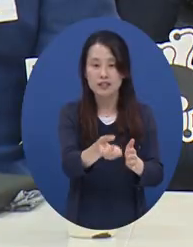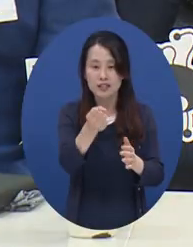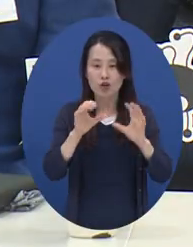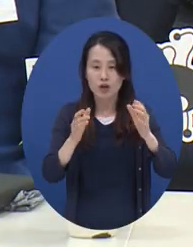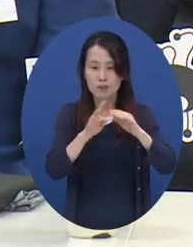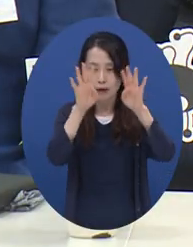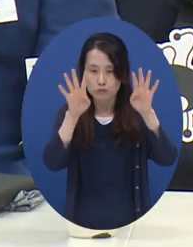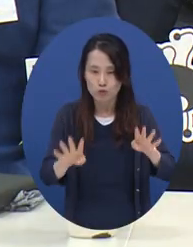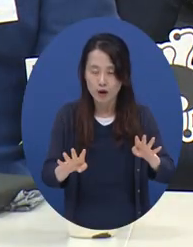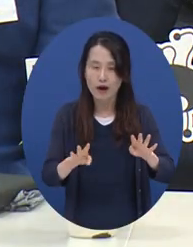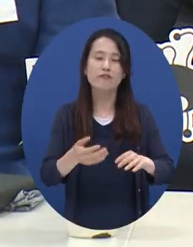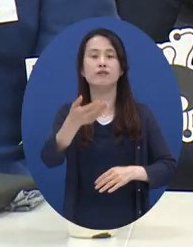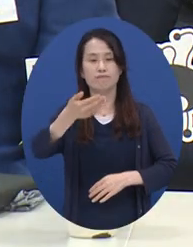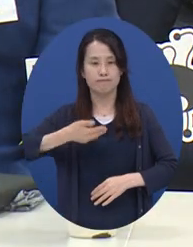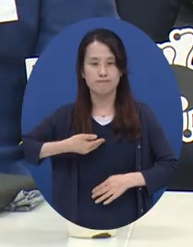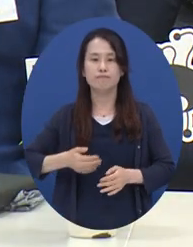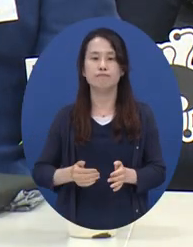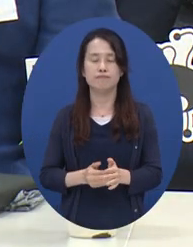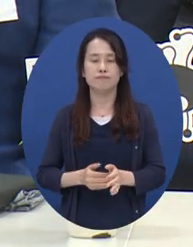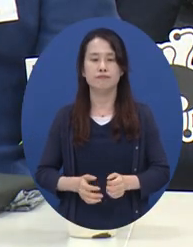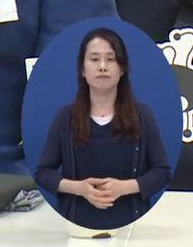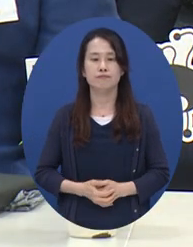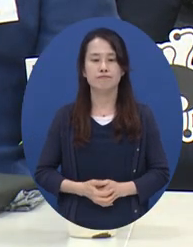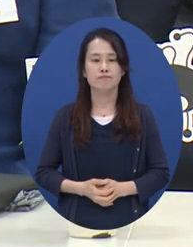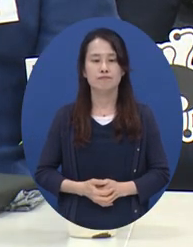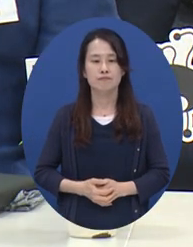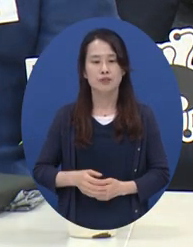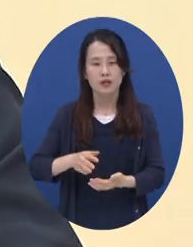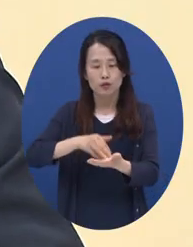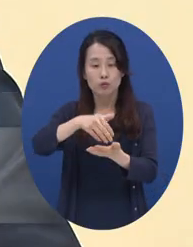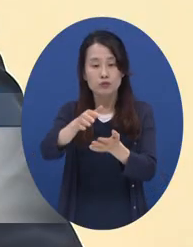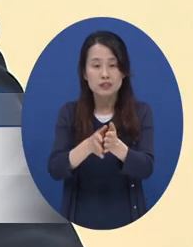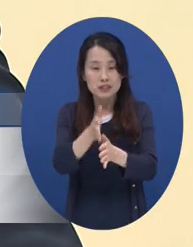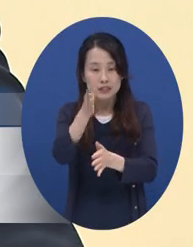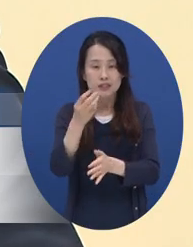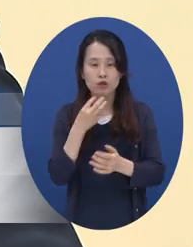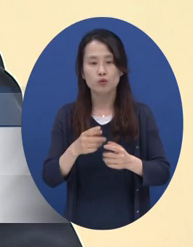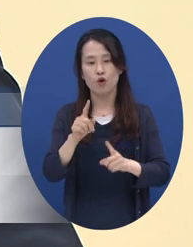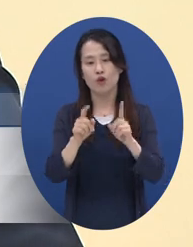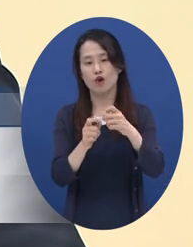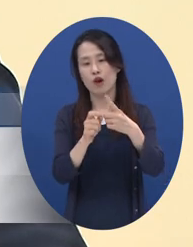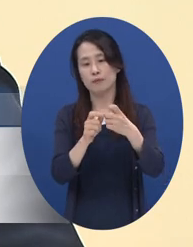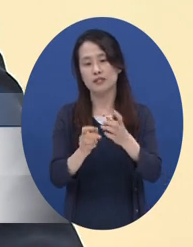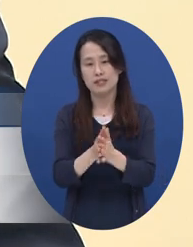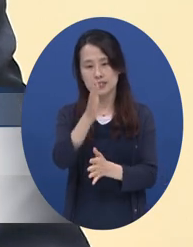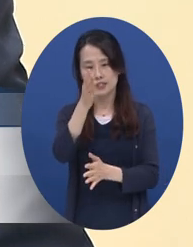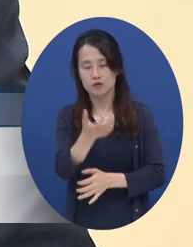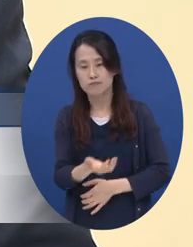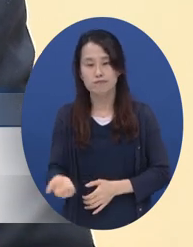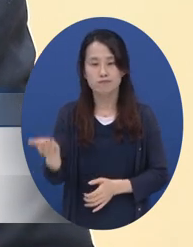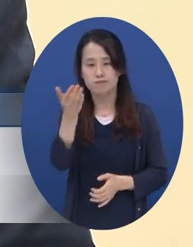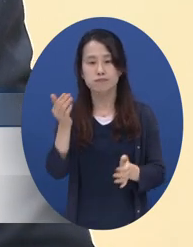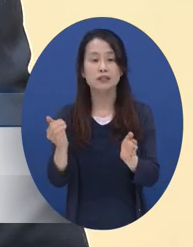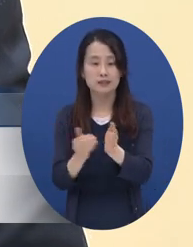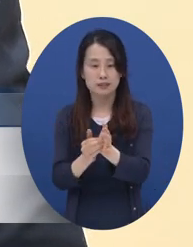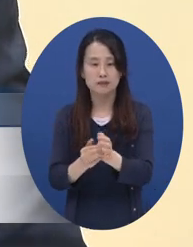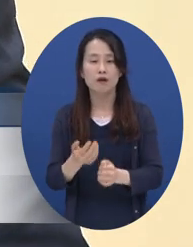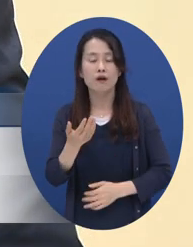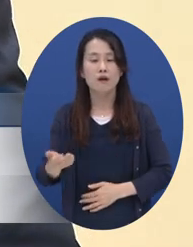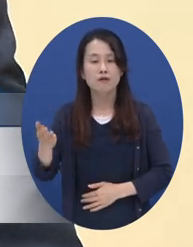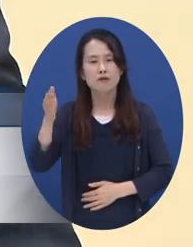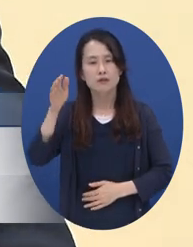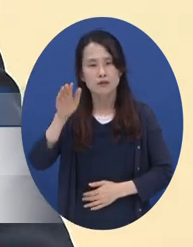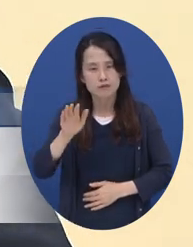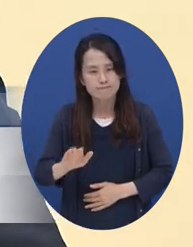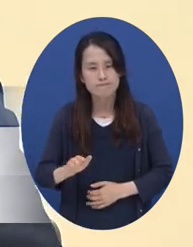넘기고 시가 소유한 어린이 박물관 소유권을 받습니다. 저희 동두천시가 경기도에서 11번째로